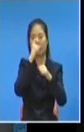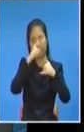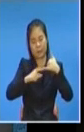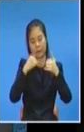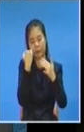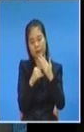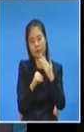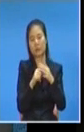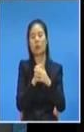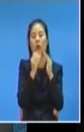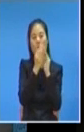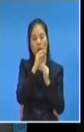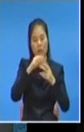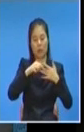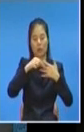ะครับ